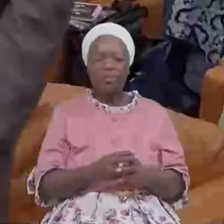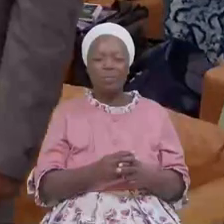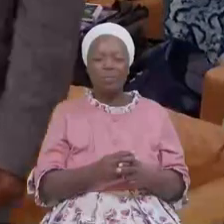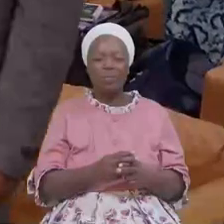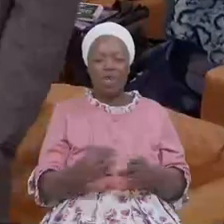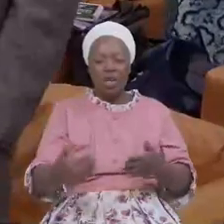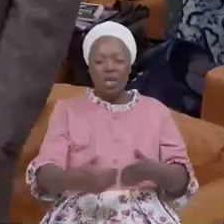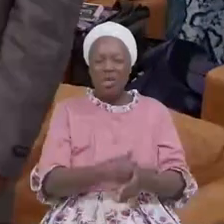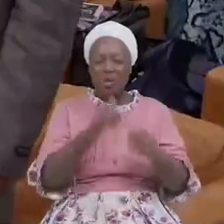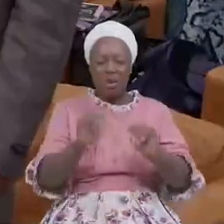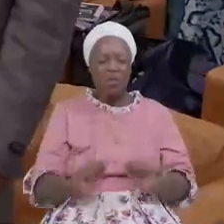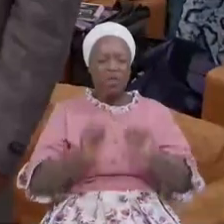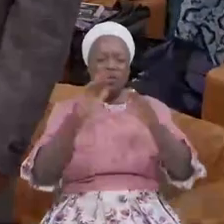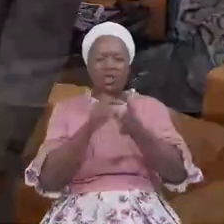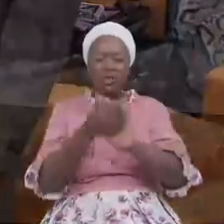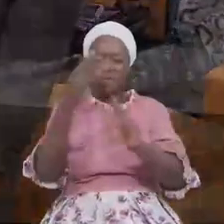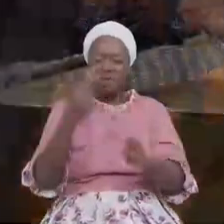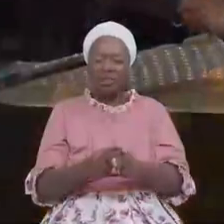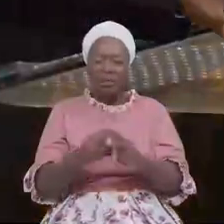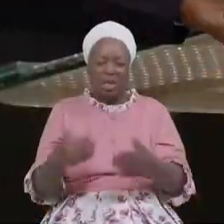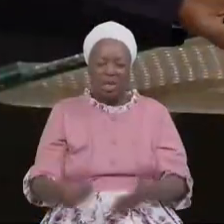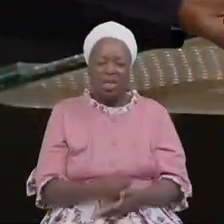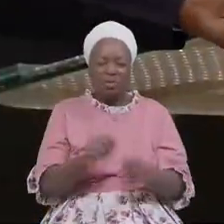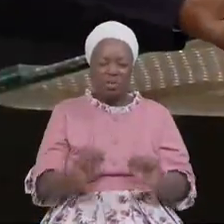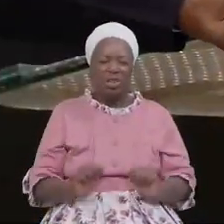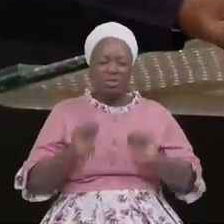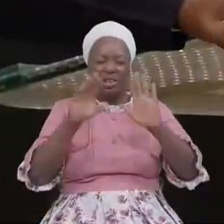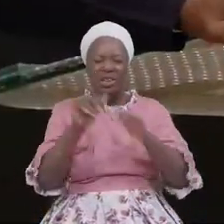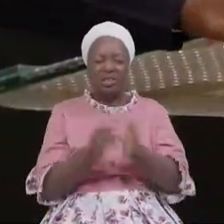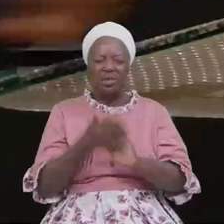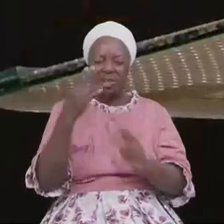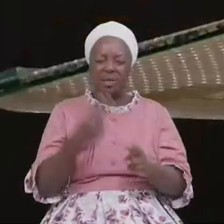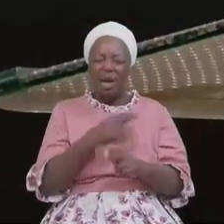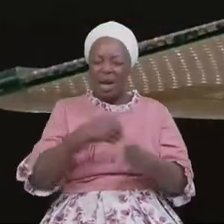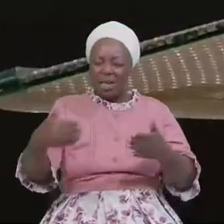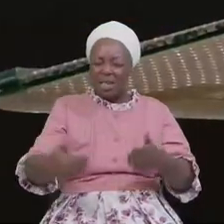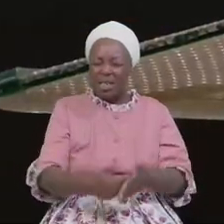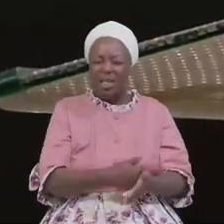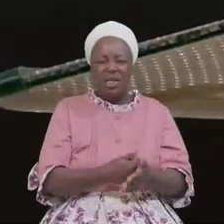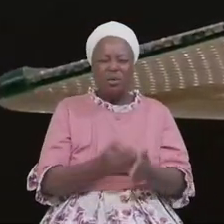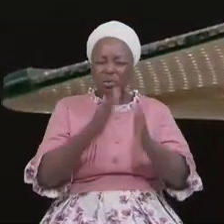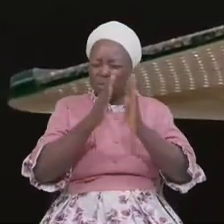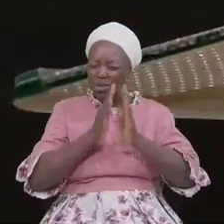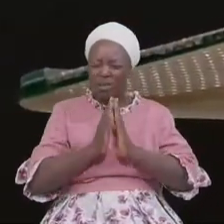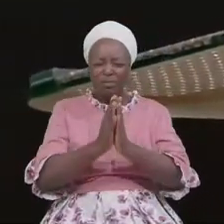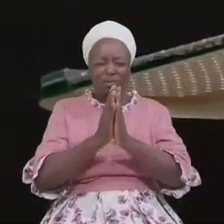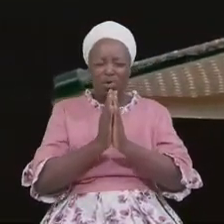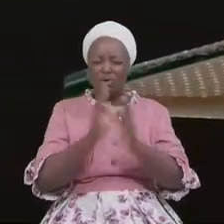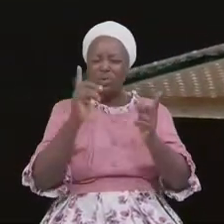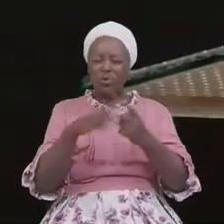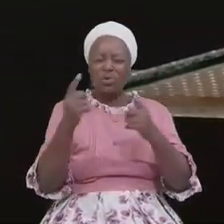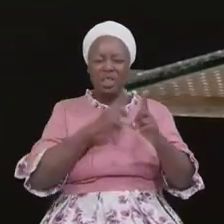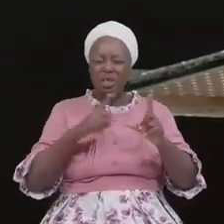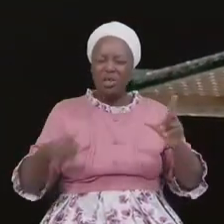Nouvel engagement, une nouvelle consécration et une nouvelle dévotion au Seigneur de